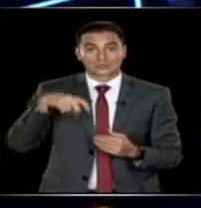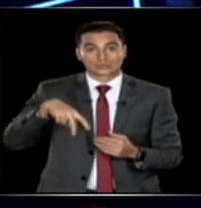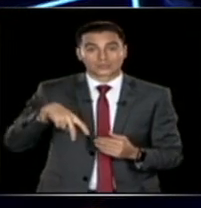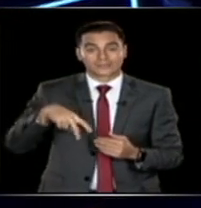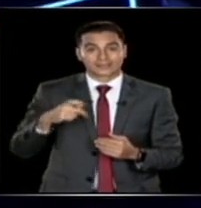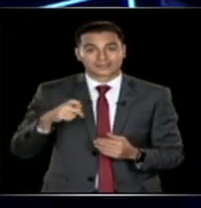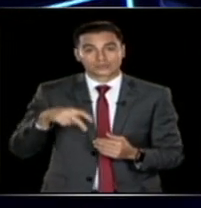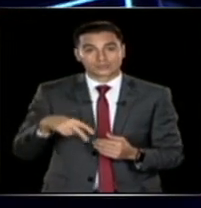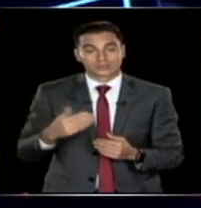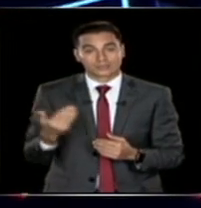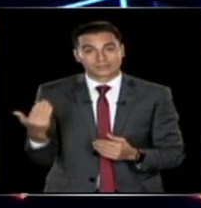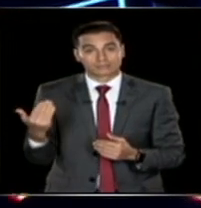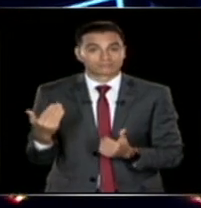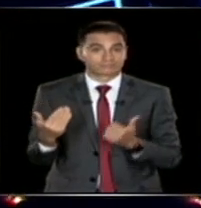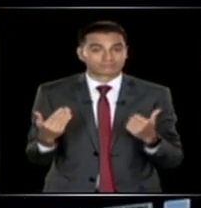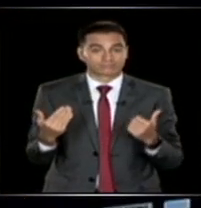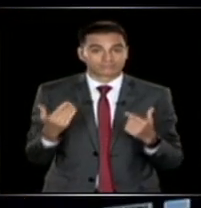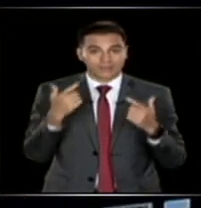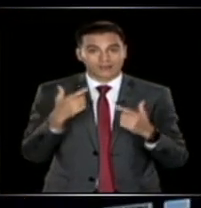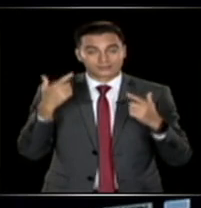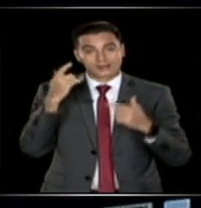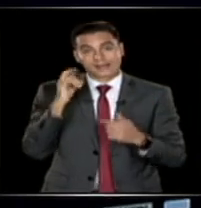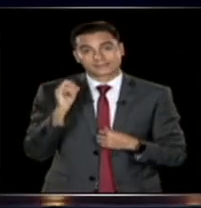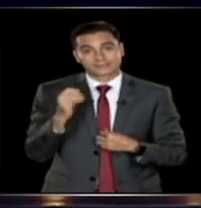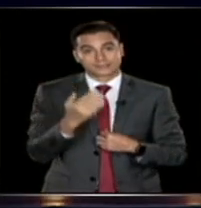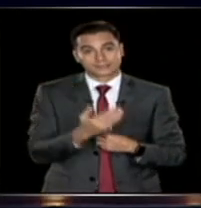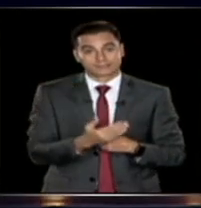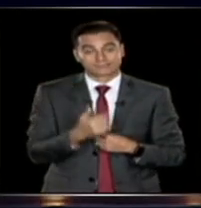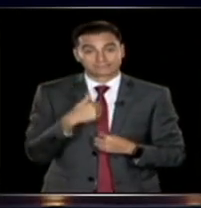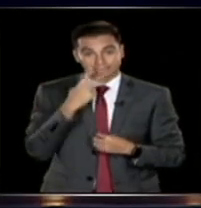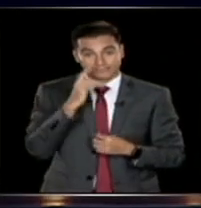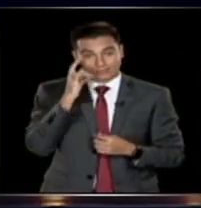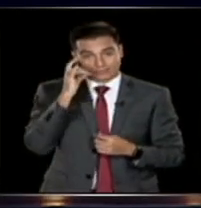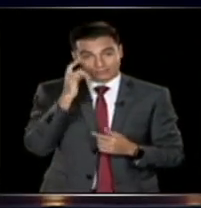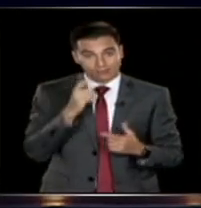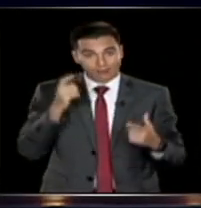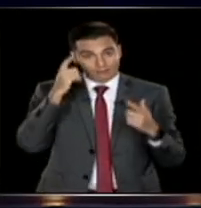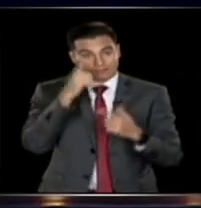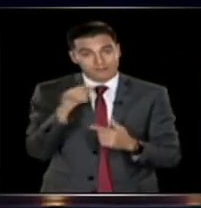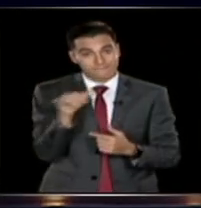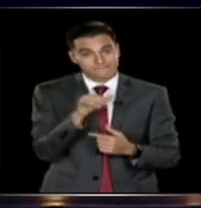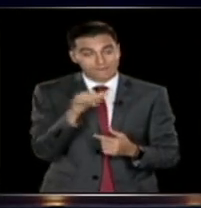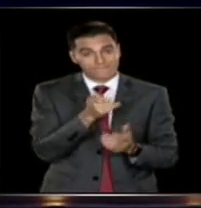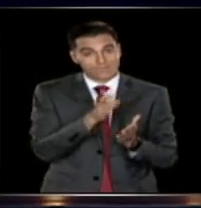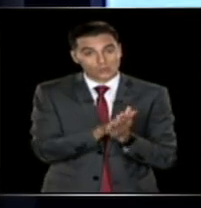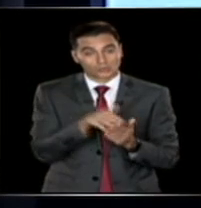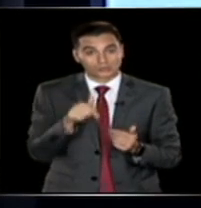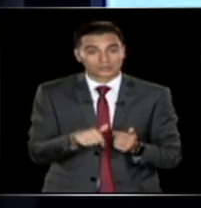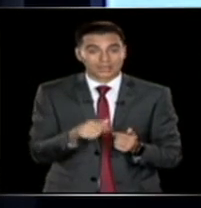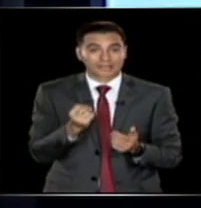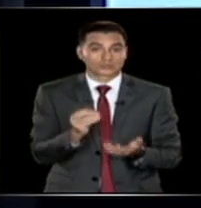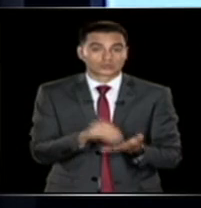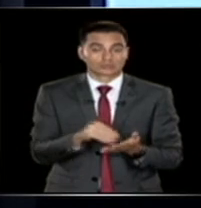نقطة، القراصنة 50، وقراصنة رأي فرصتكم الوحيدة هي الفقرة